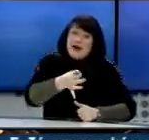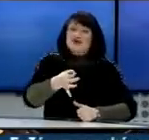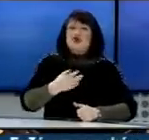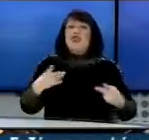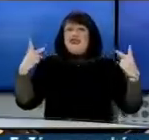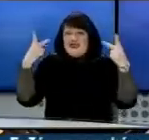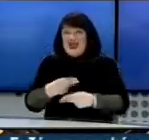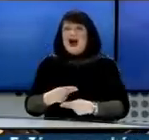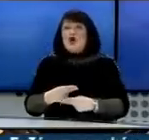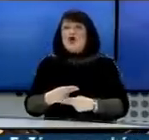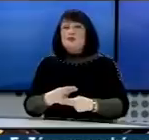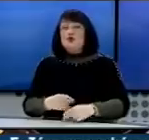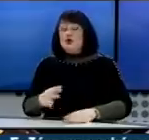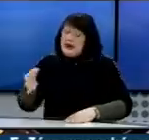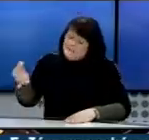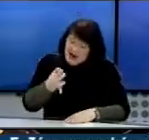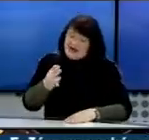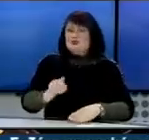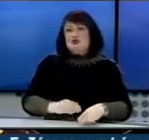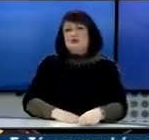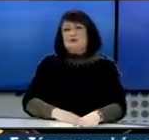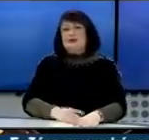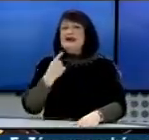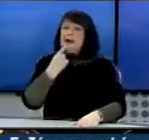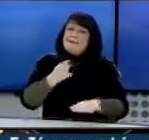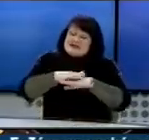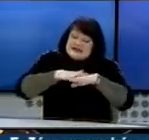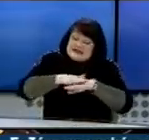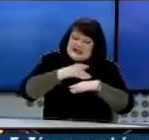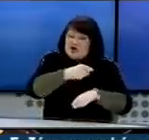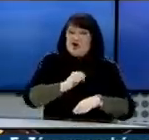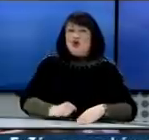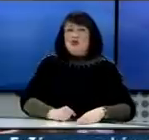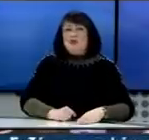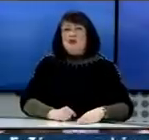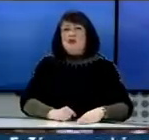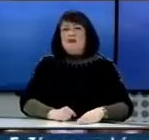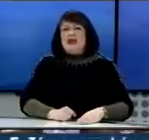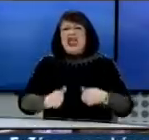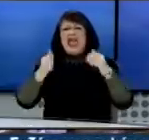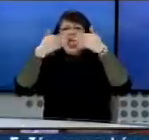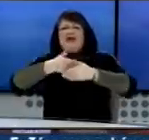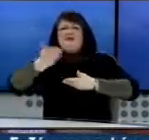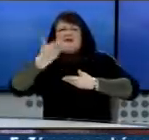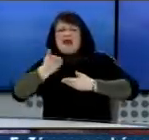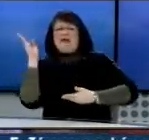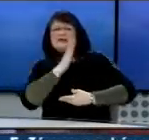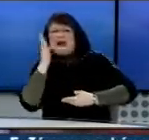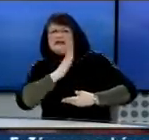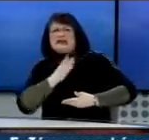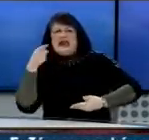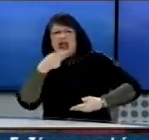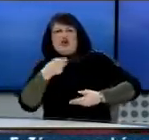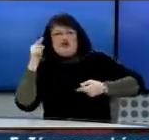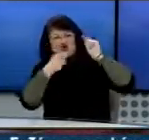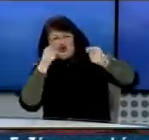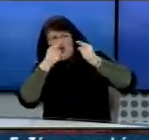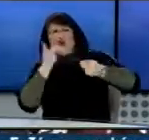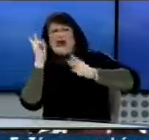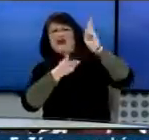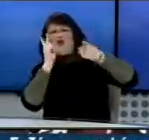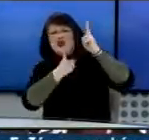την ομιλία μου και πάρτε το λόγο να του ζητήσετε συγγνώμη. Τους κρεμάσατε στα μανταλάκια σε αυτήν εδώ πέρα την αίθουσα. Στην